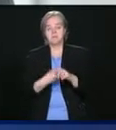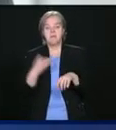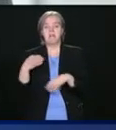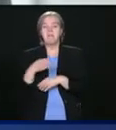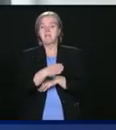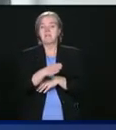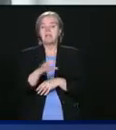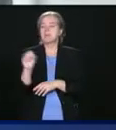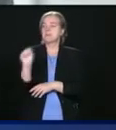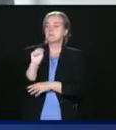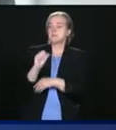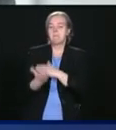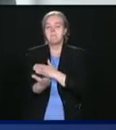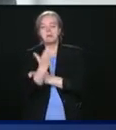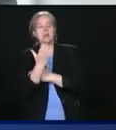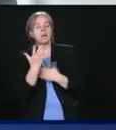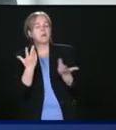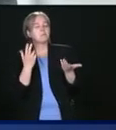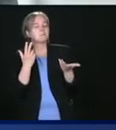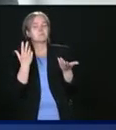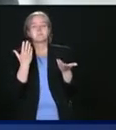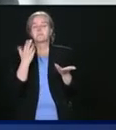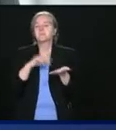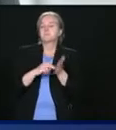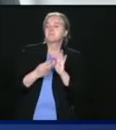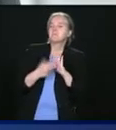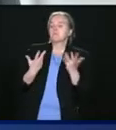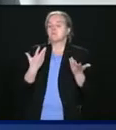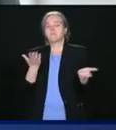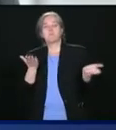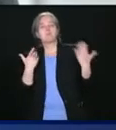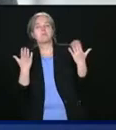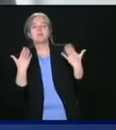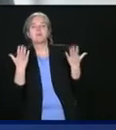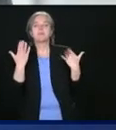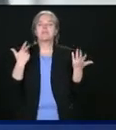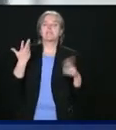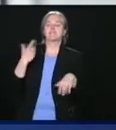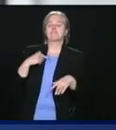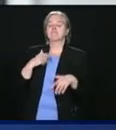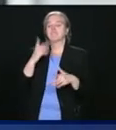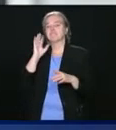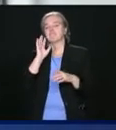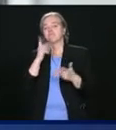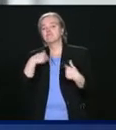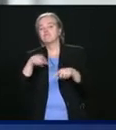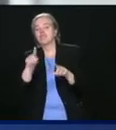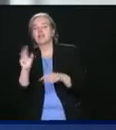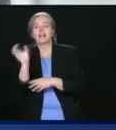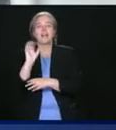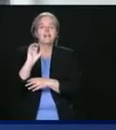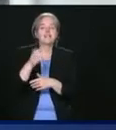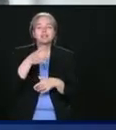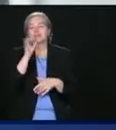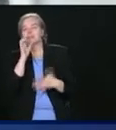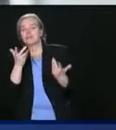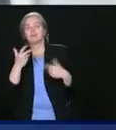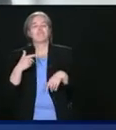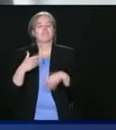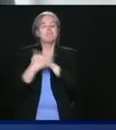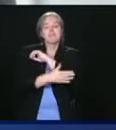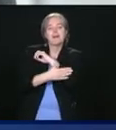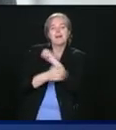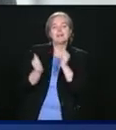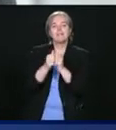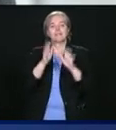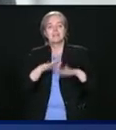samedi matin en avril veut dire d'aller à l'extérieur pour profiter du soleil, avoir un ami pour prendre un café, amener les enfants au